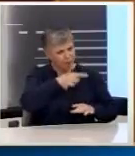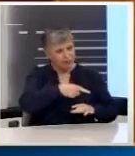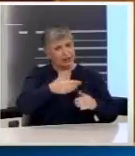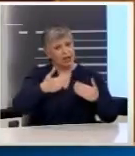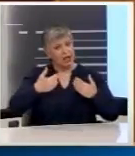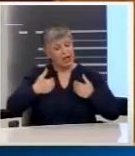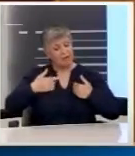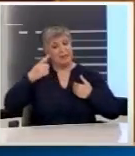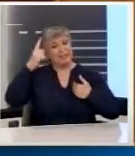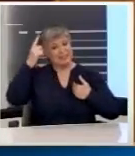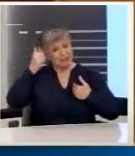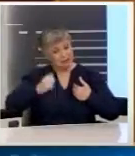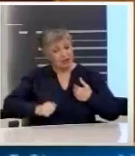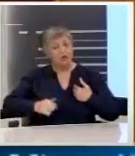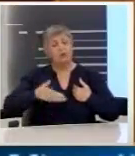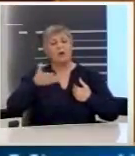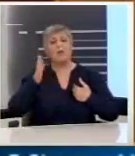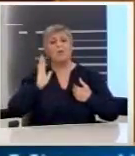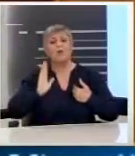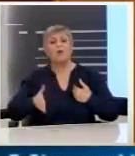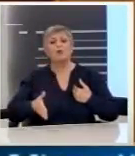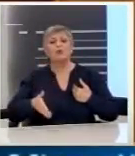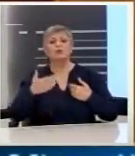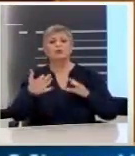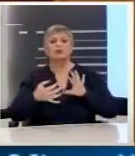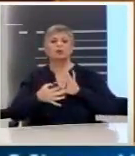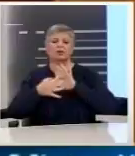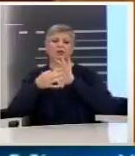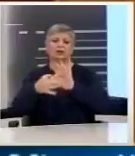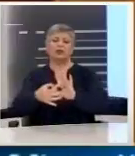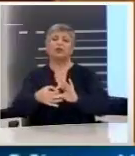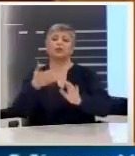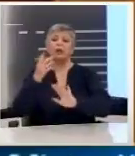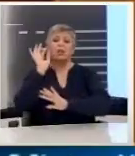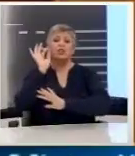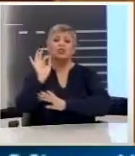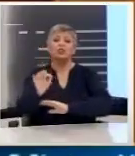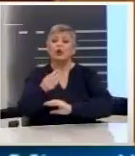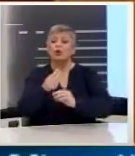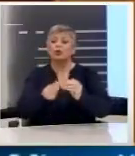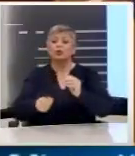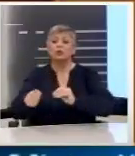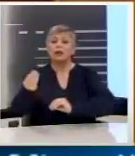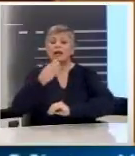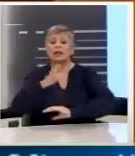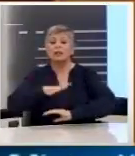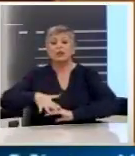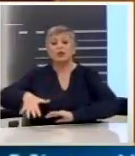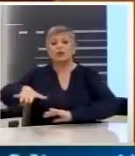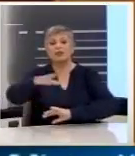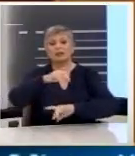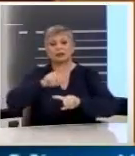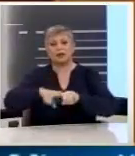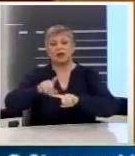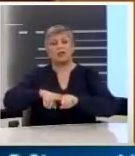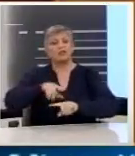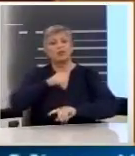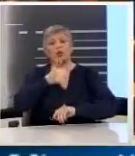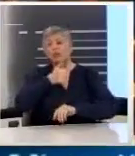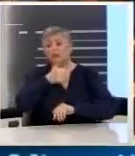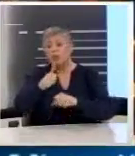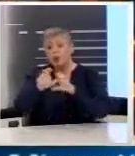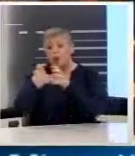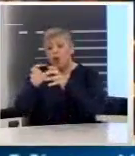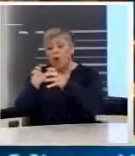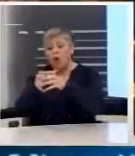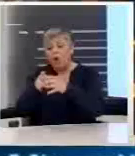όπως ξέρουμε και όπως μπορούμε για το καλύτερο αυτής της χώρας και όχι για το καλύτερο ορισμένων συμφερόντων που έχουμε επιλέξει να στηρίζουμε.